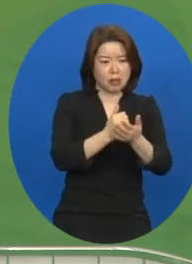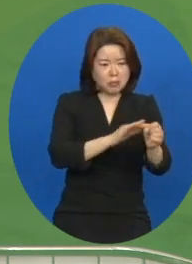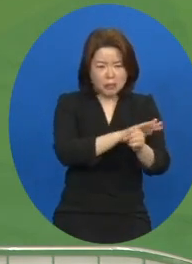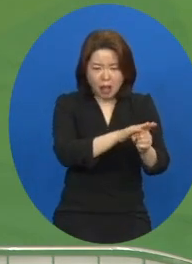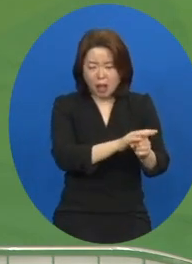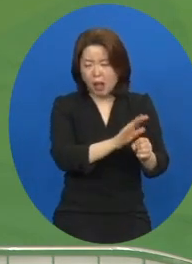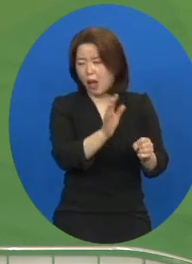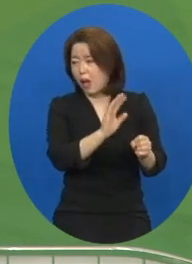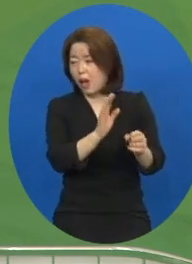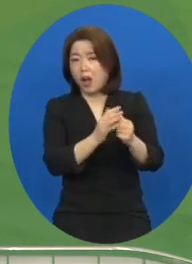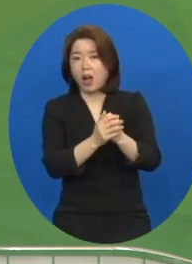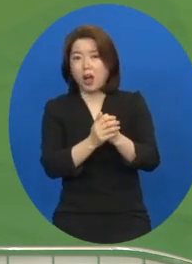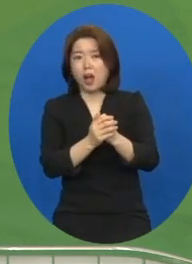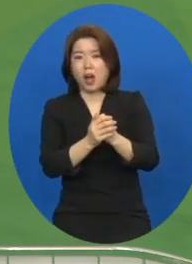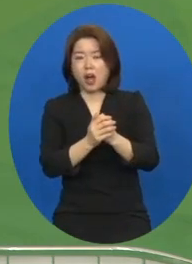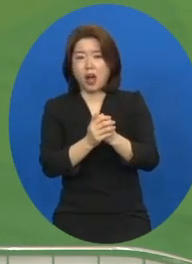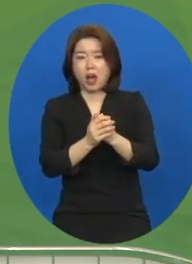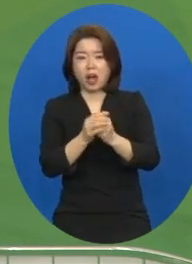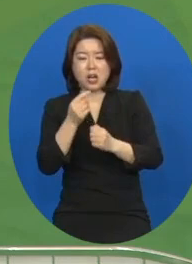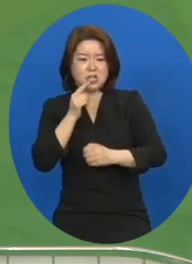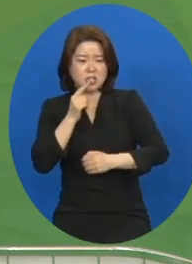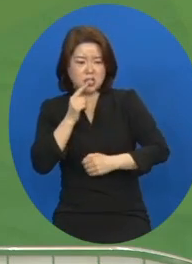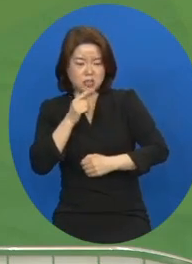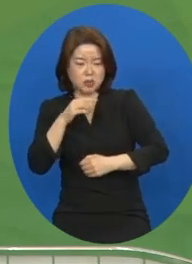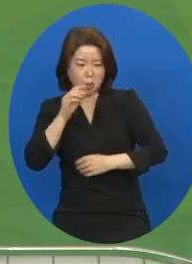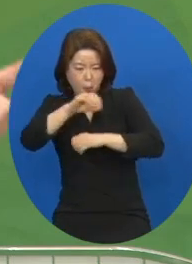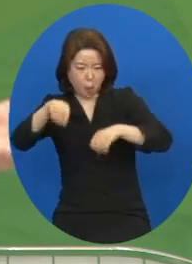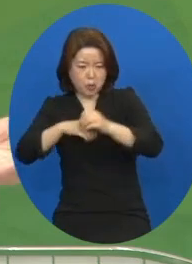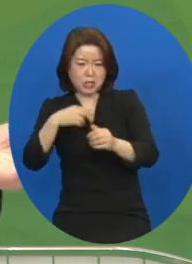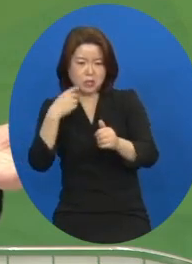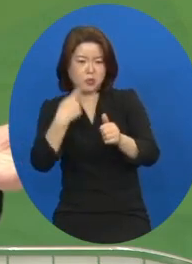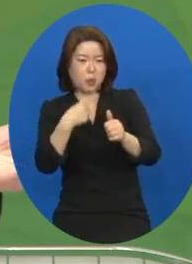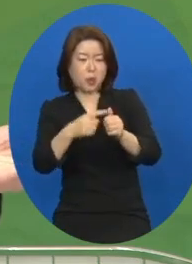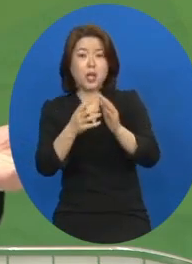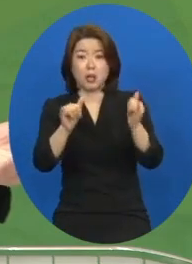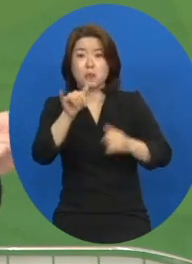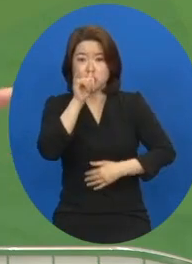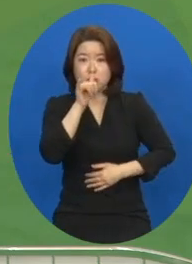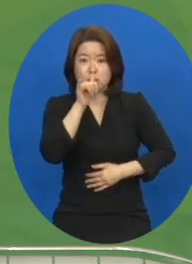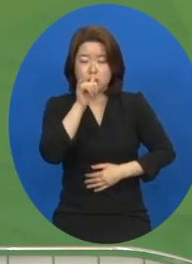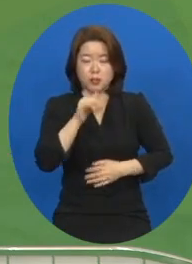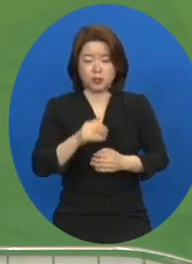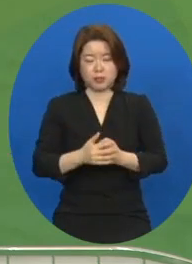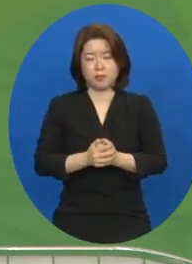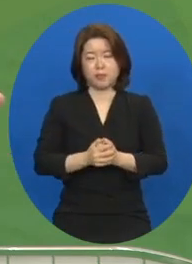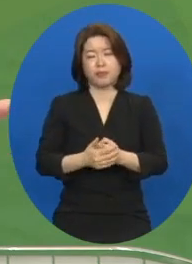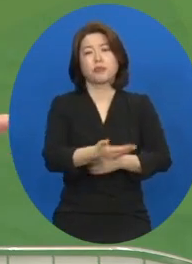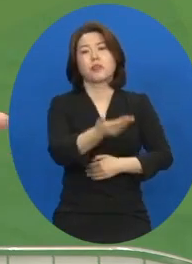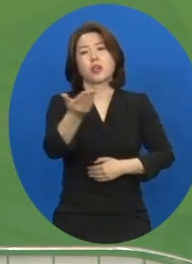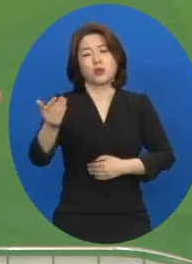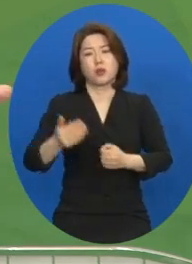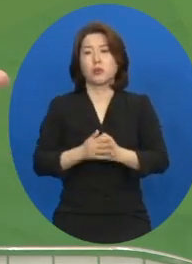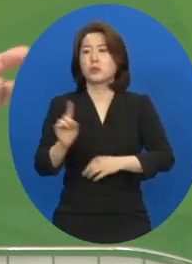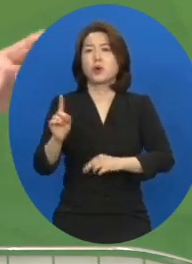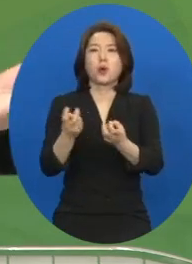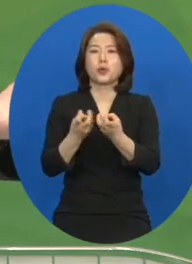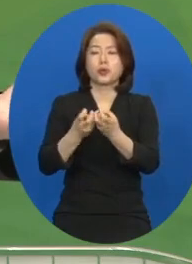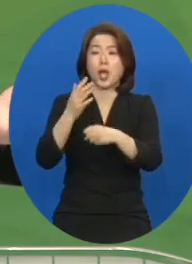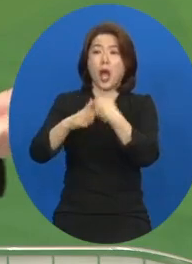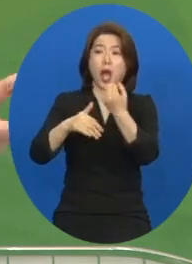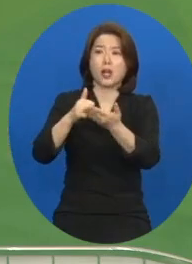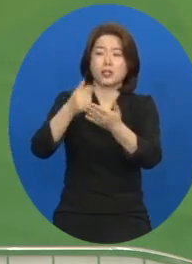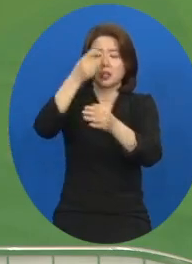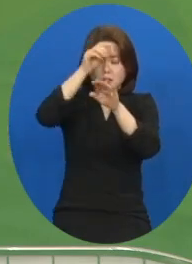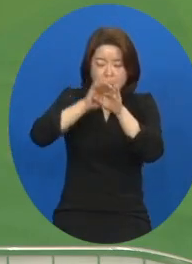사랑하기는커녕 입으로 담을 수 없는 욕을 해야 되는 사람들도 있잖아요. 그런데 여러분은 어떻게 이렇게 하나님께